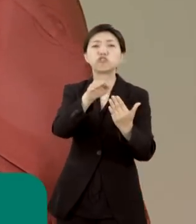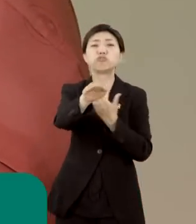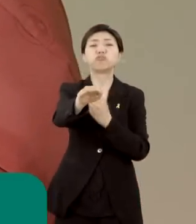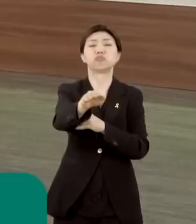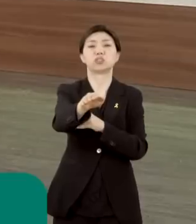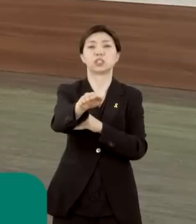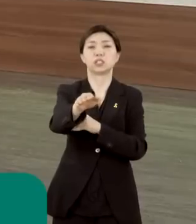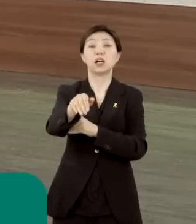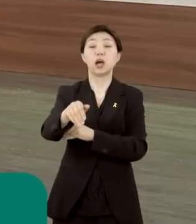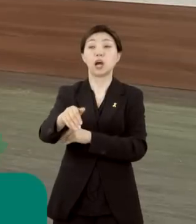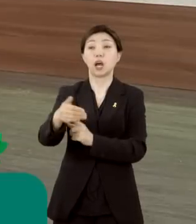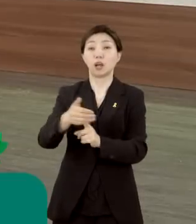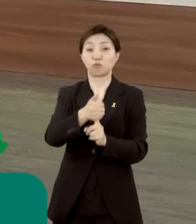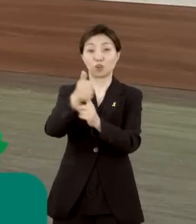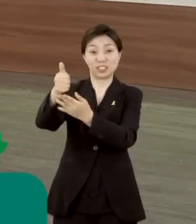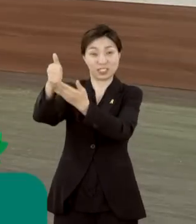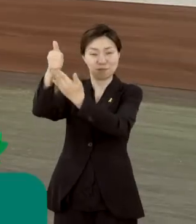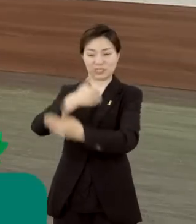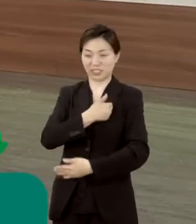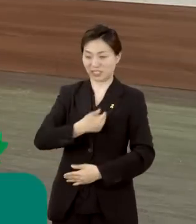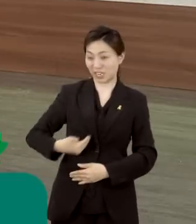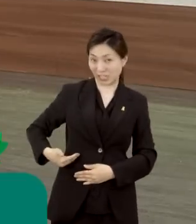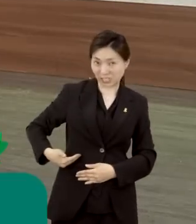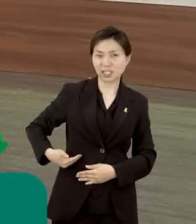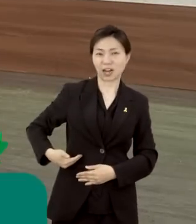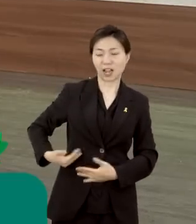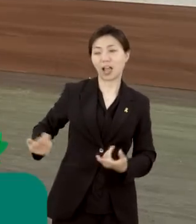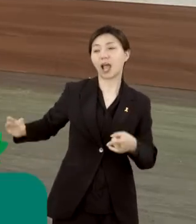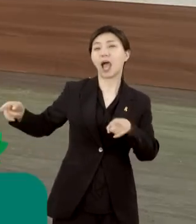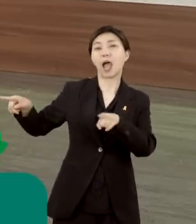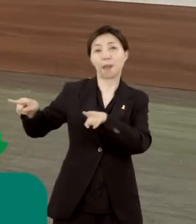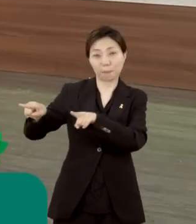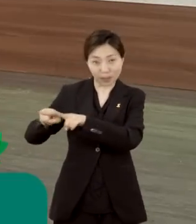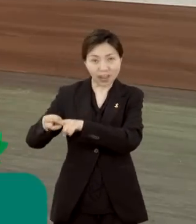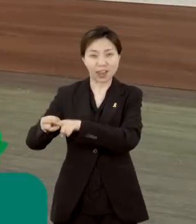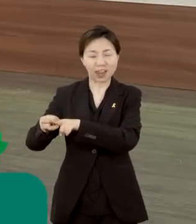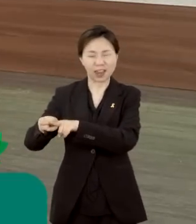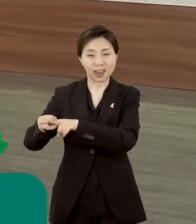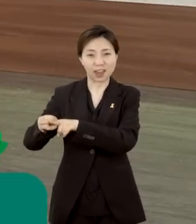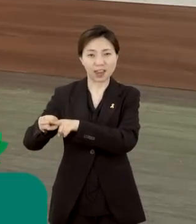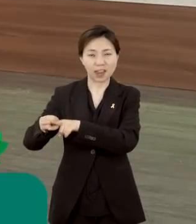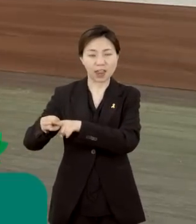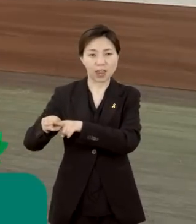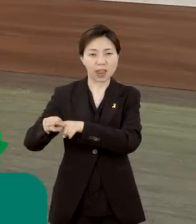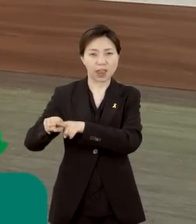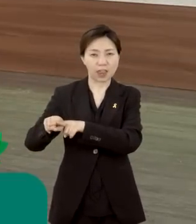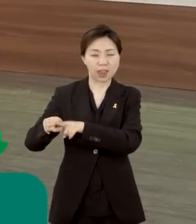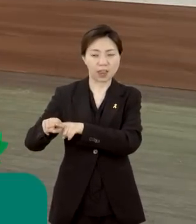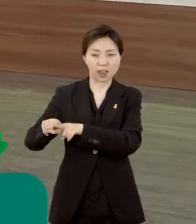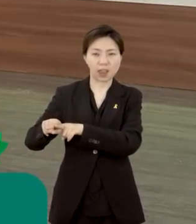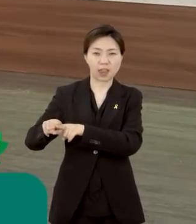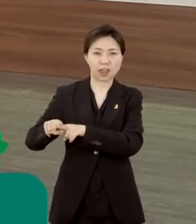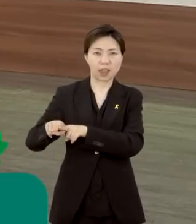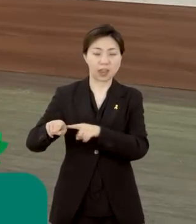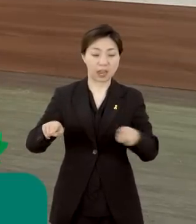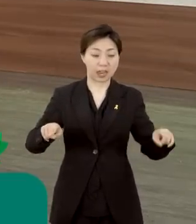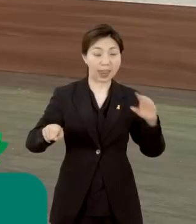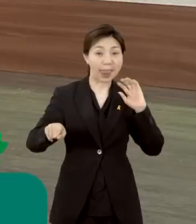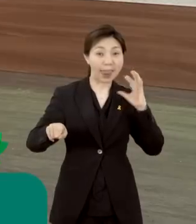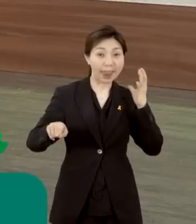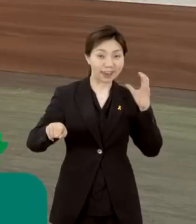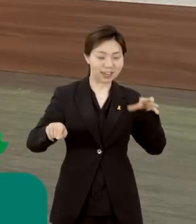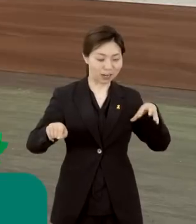그 자리에서 제자들과 함께 그 아이가 그 엄마